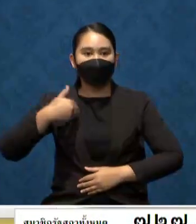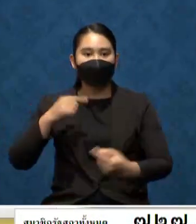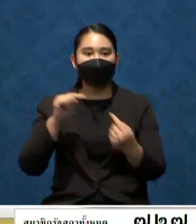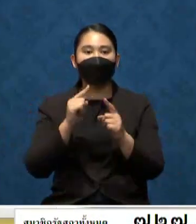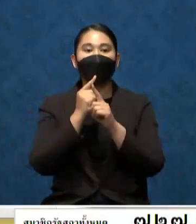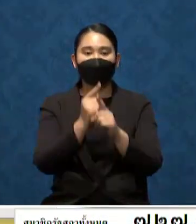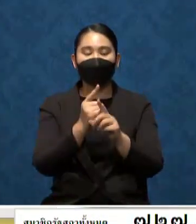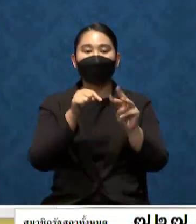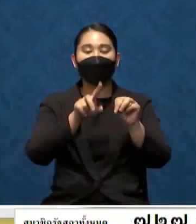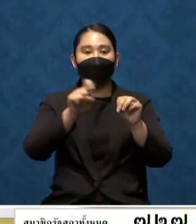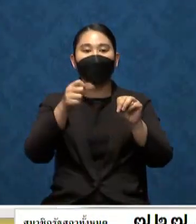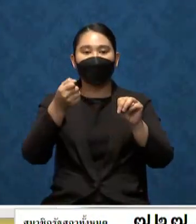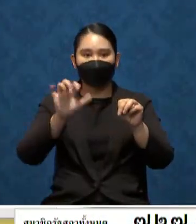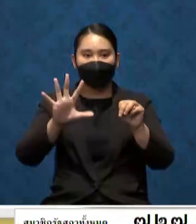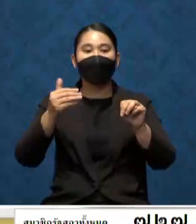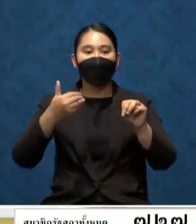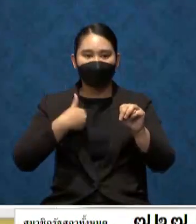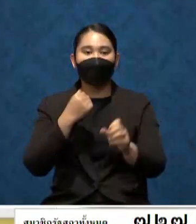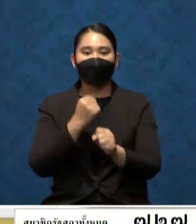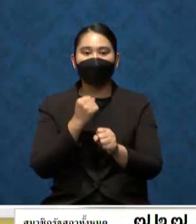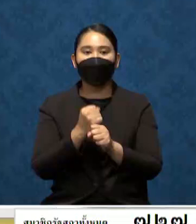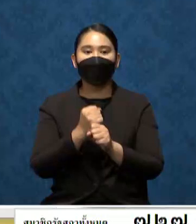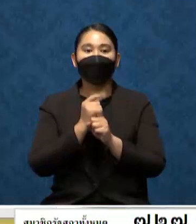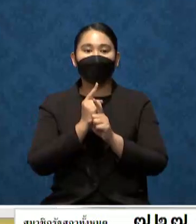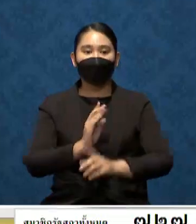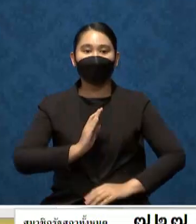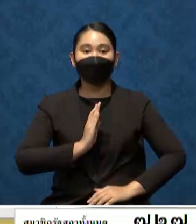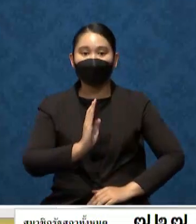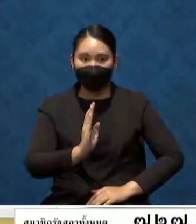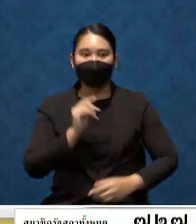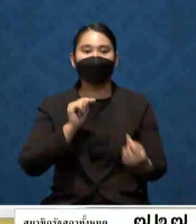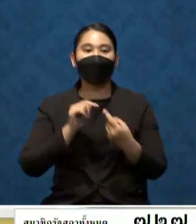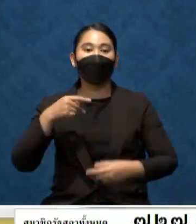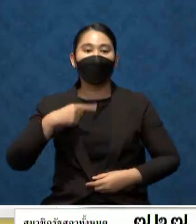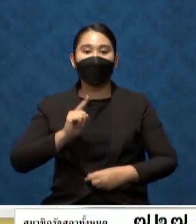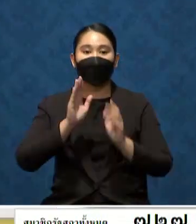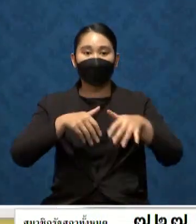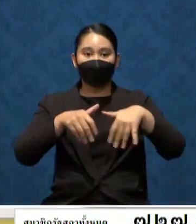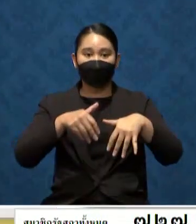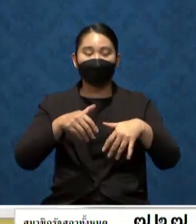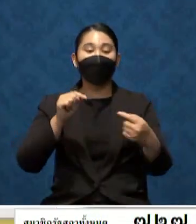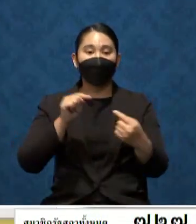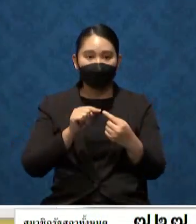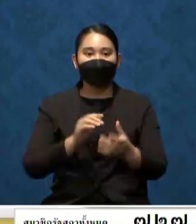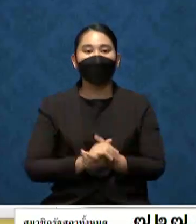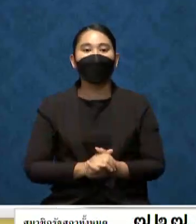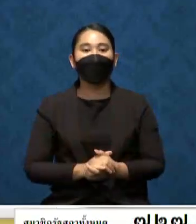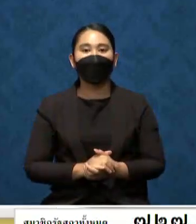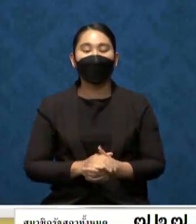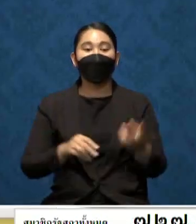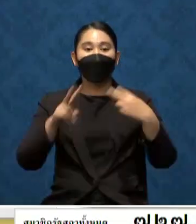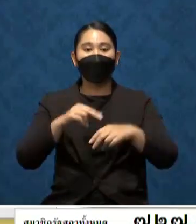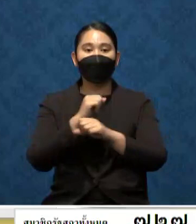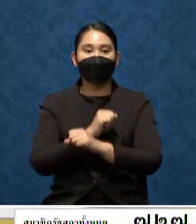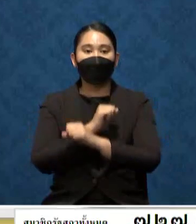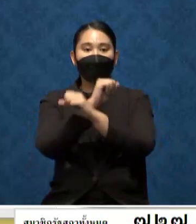าตรา115ไปแล้วนะครับว่าจะปฏิบัติหน้าที่ด้วยความซื่อสัตย์สุจริตเพื่อประโยชน์ของประเทศและประชาชนทั้งจะรักษาไว้และปฏิบัติตามซึ่ง